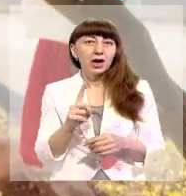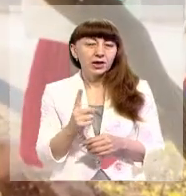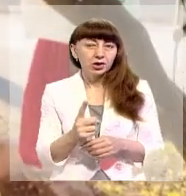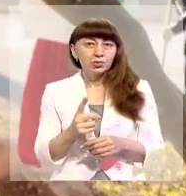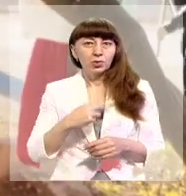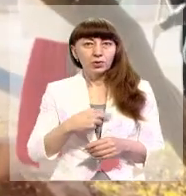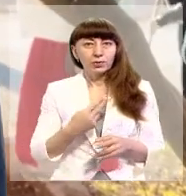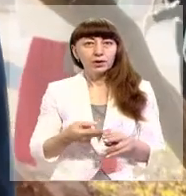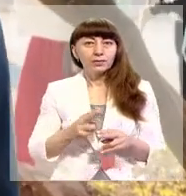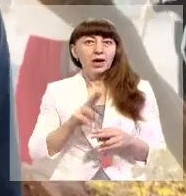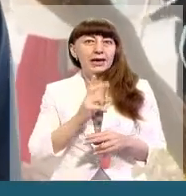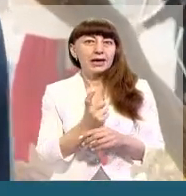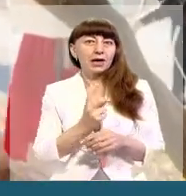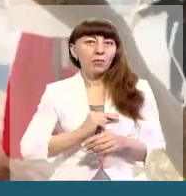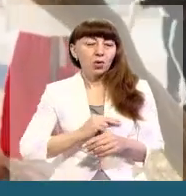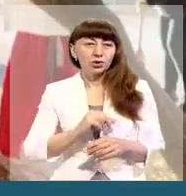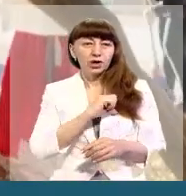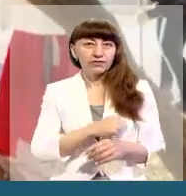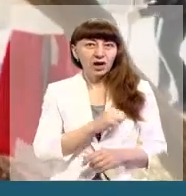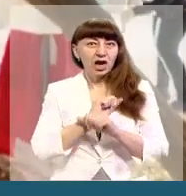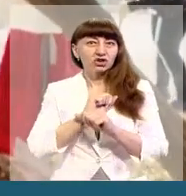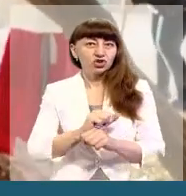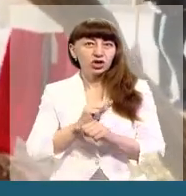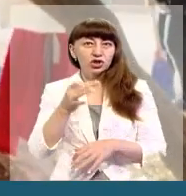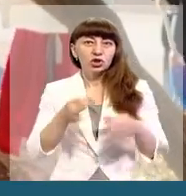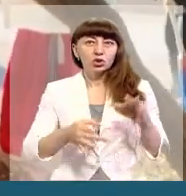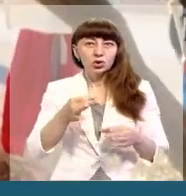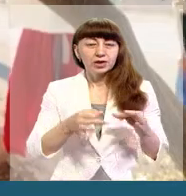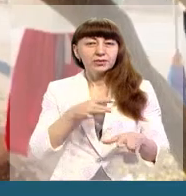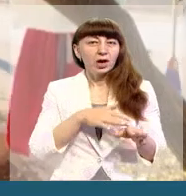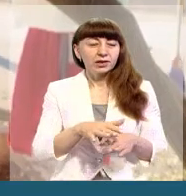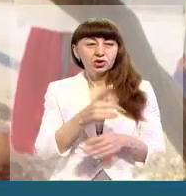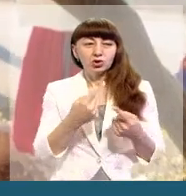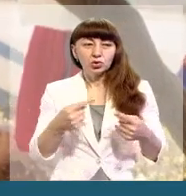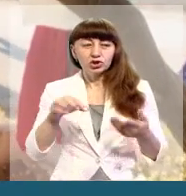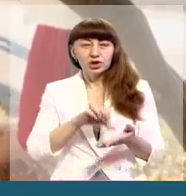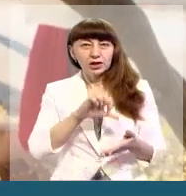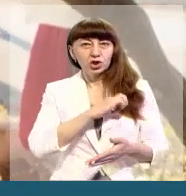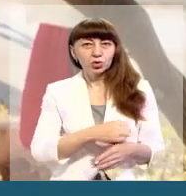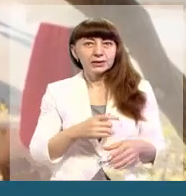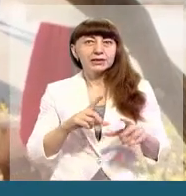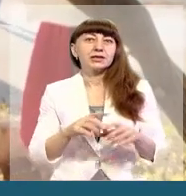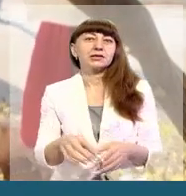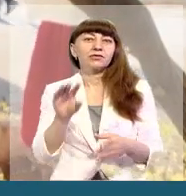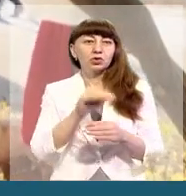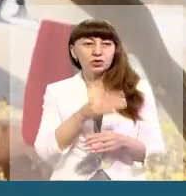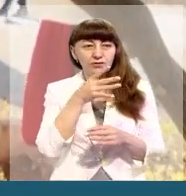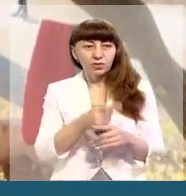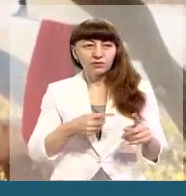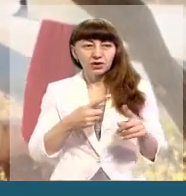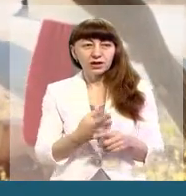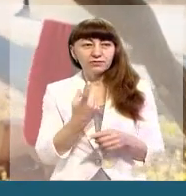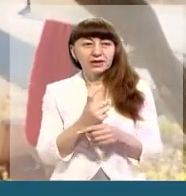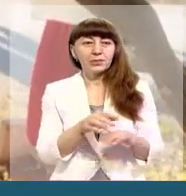сот орындаушылары мен өзге де мекеме мүшелері аталған акцияға үлес қосуда. Біз қазір триатлон саябағындамыз. Бүгінде 100-ден астам